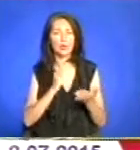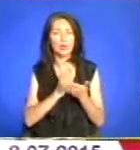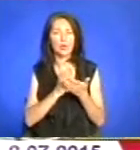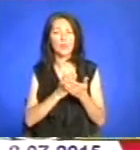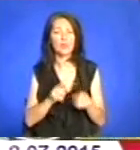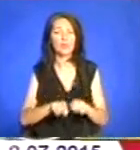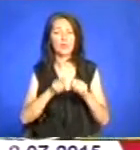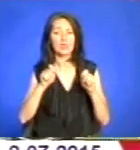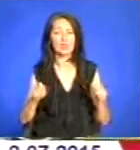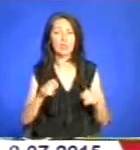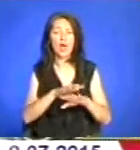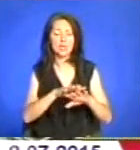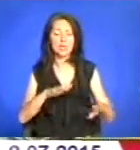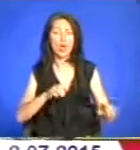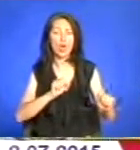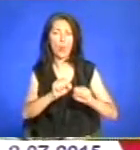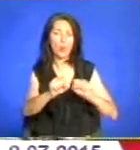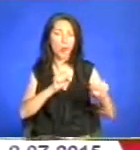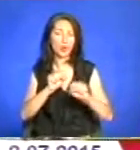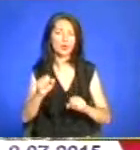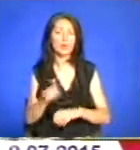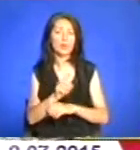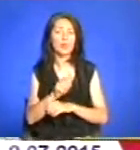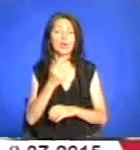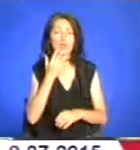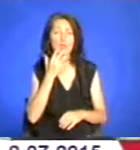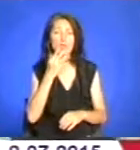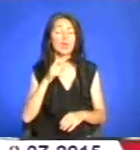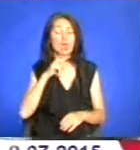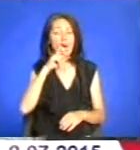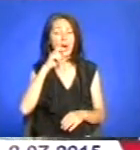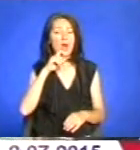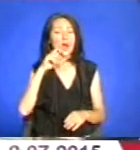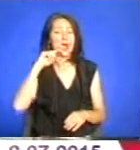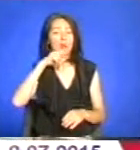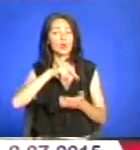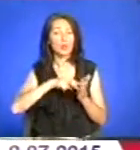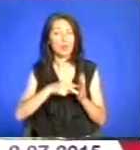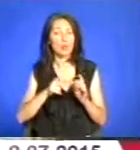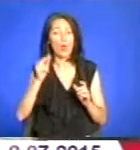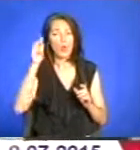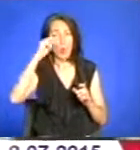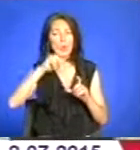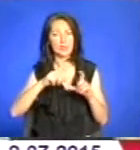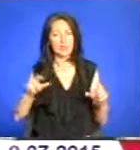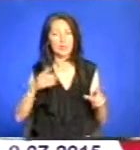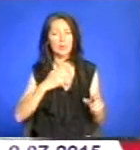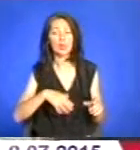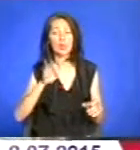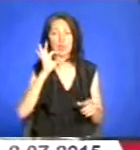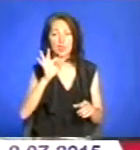відкриття залу боксу в Тернопільському національному економічному університеті. Приємно згадати, що